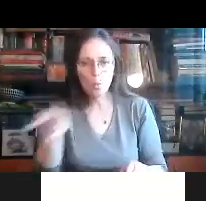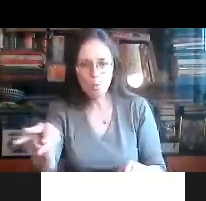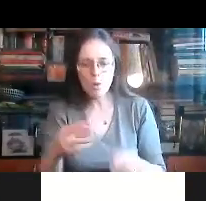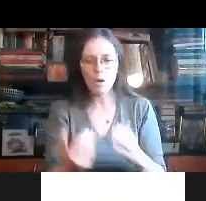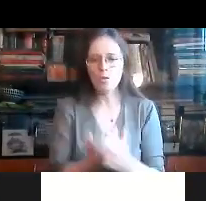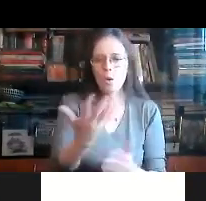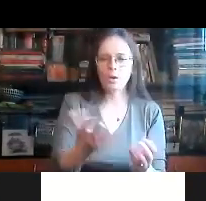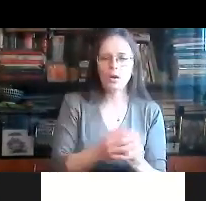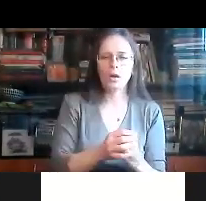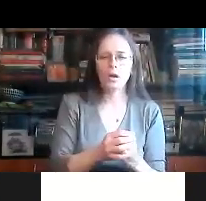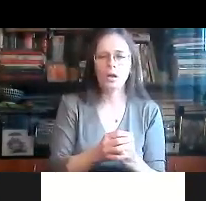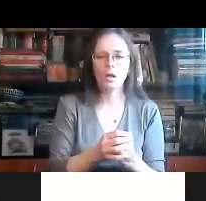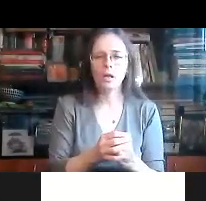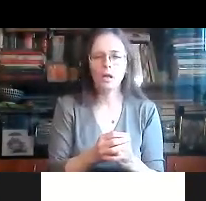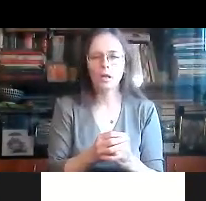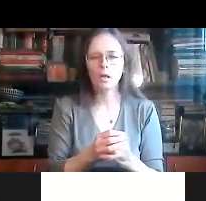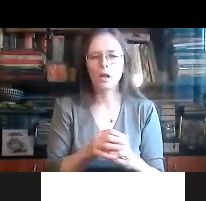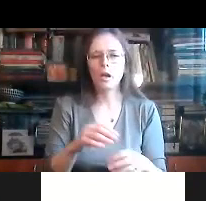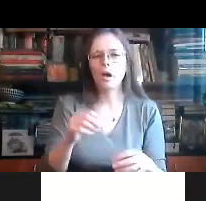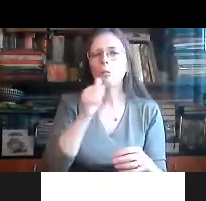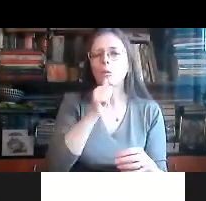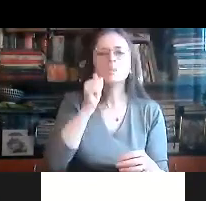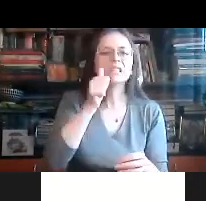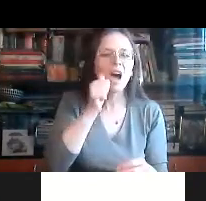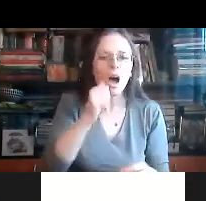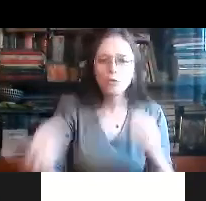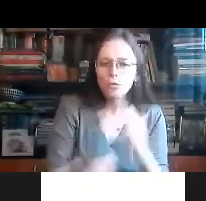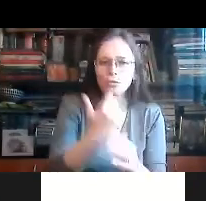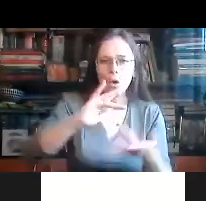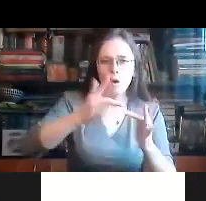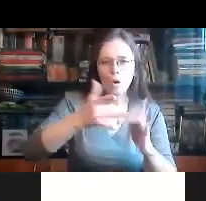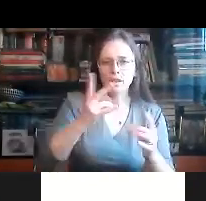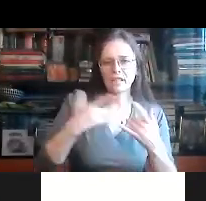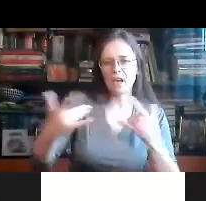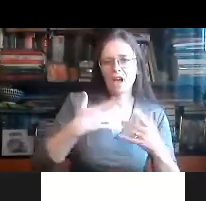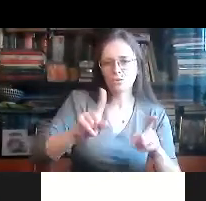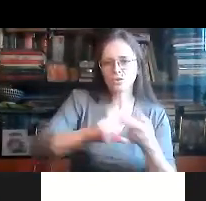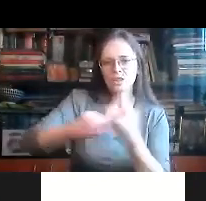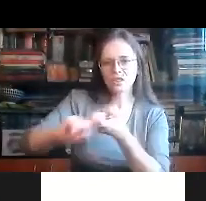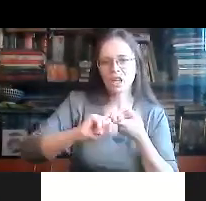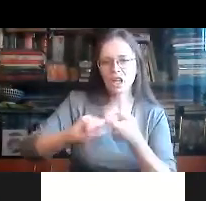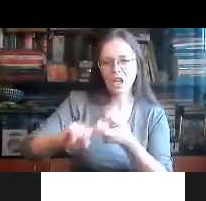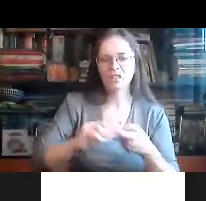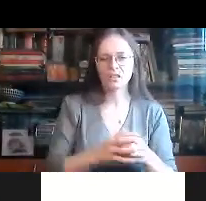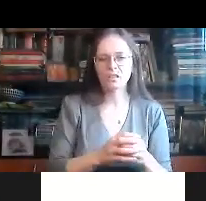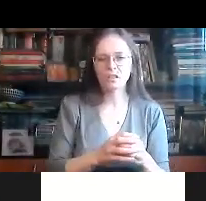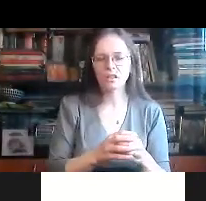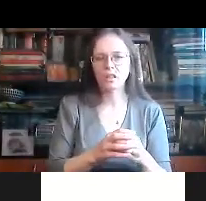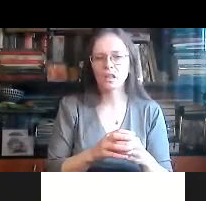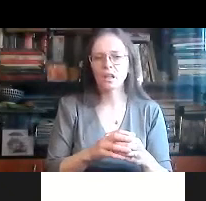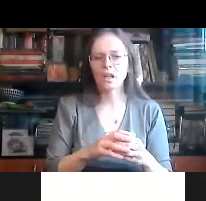случится в онлайн-театре, но вот какие-то люди, которым помогал театр, помогало